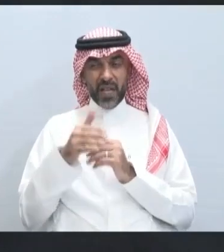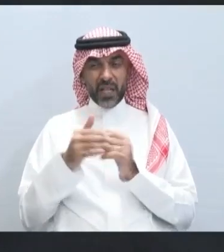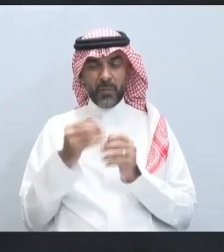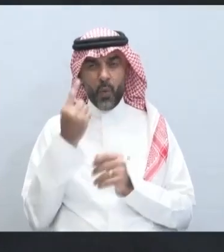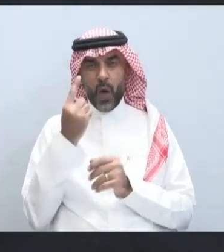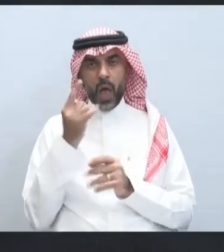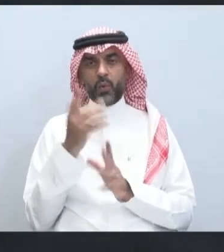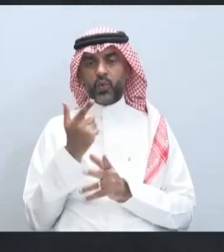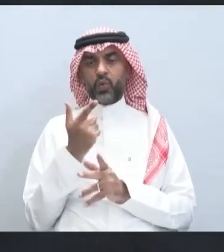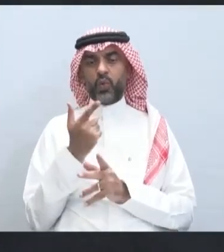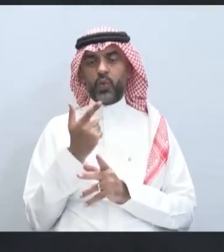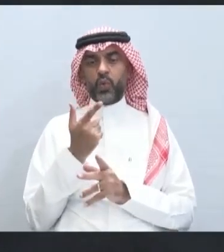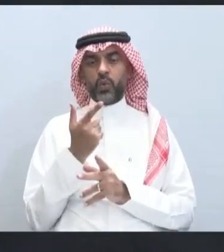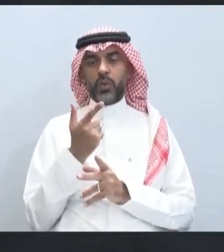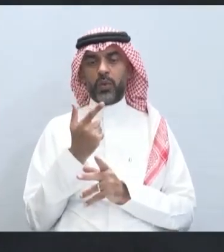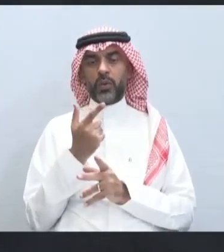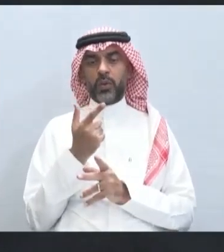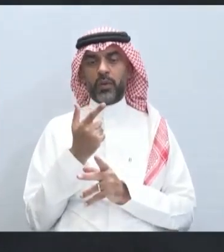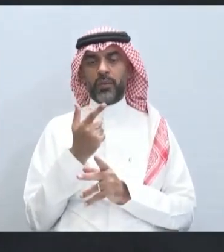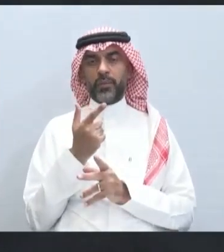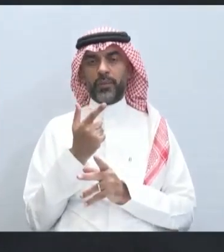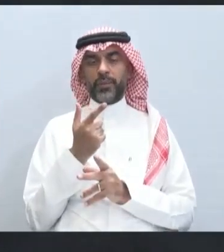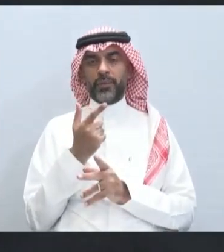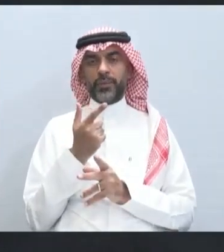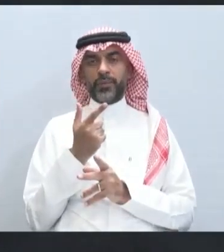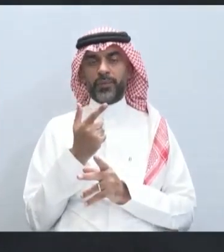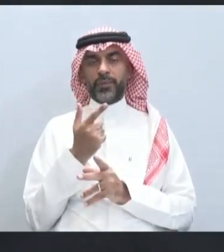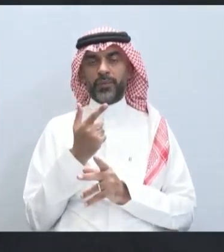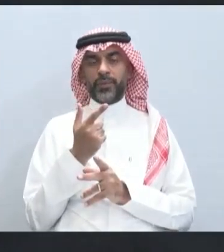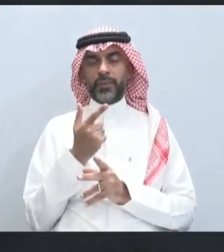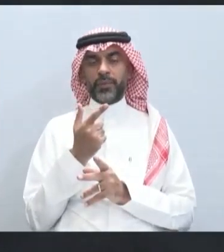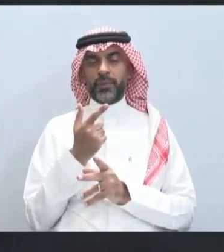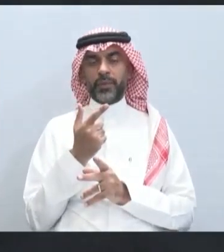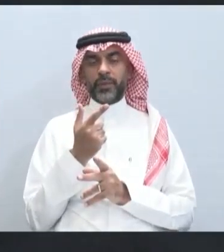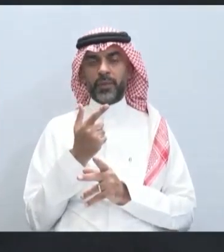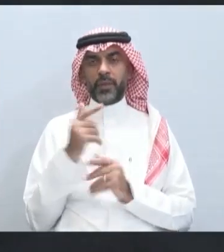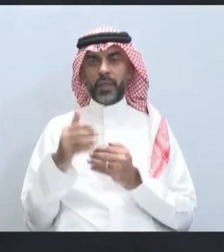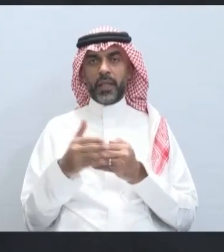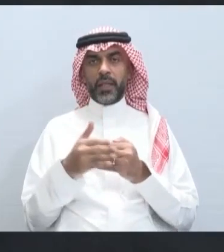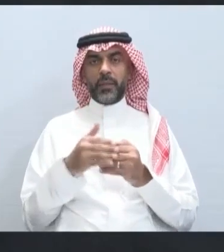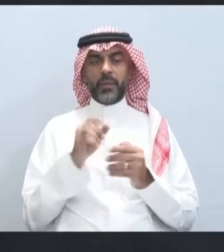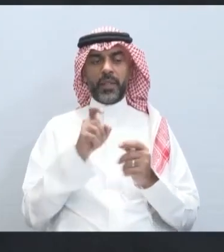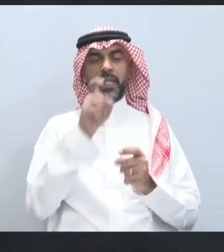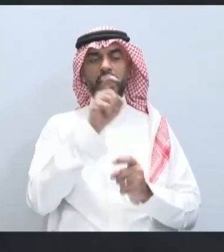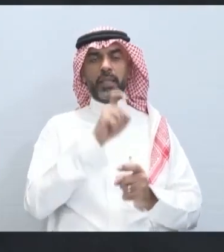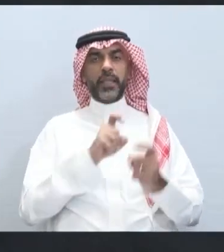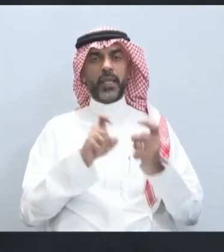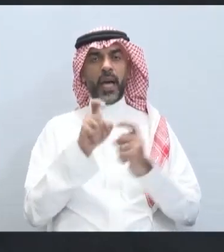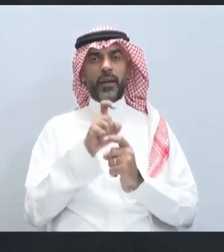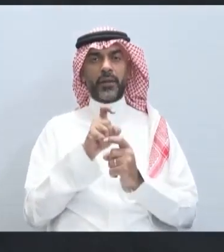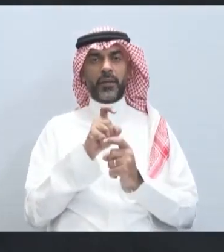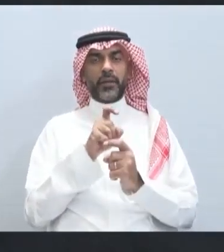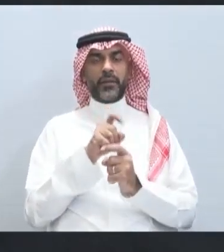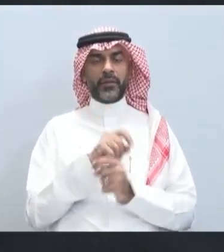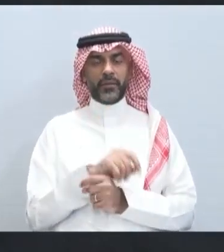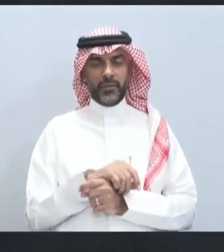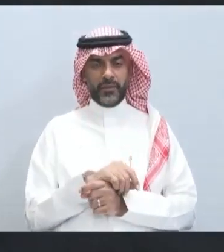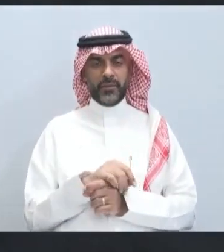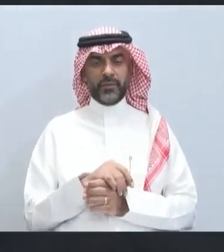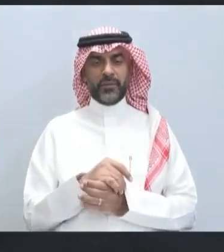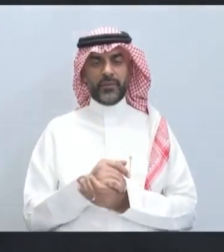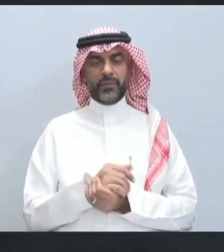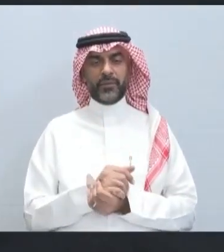هذه الخدمات انها ماذا لدينا ما يسمى بخدمه الاستشارات الموجوده في هذه المكتبه